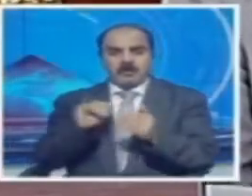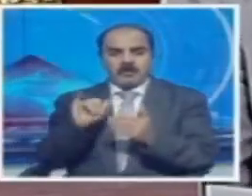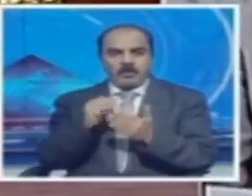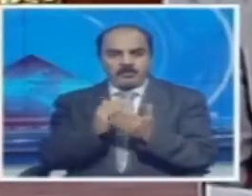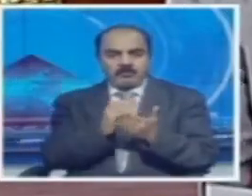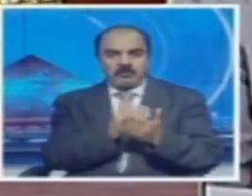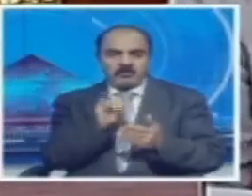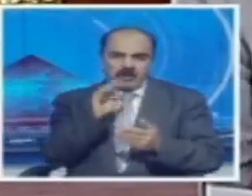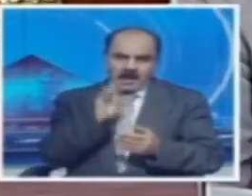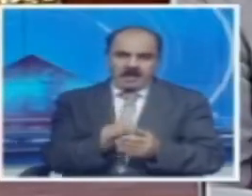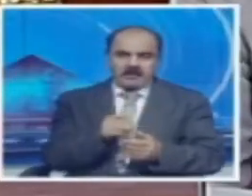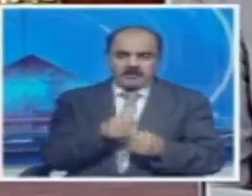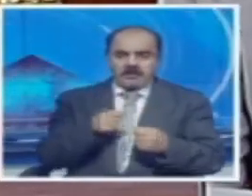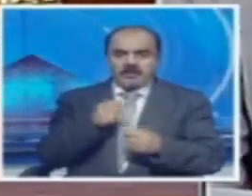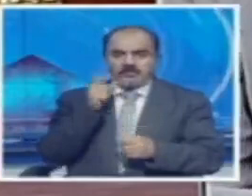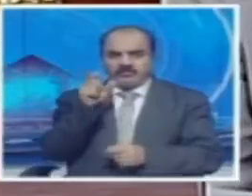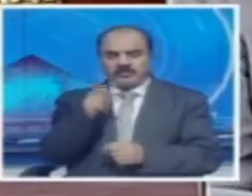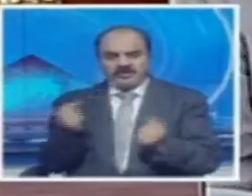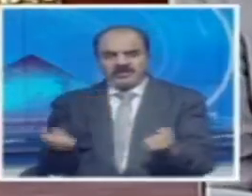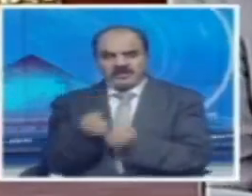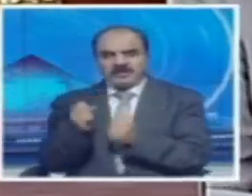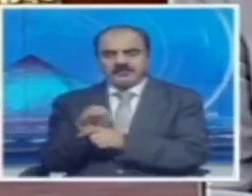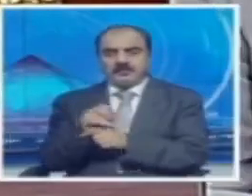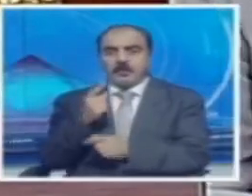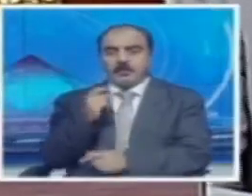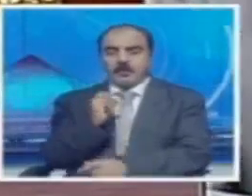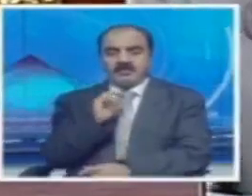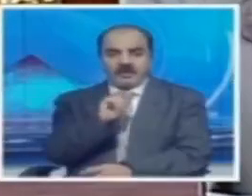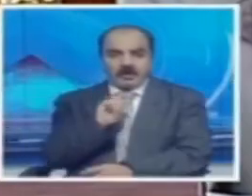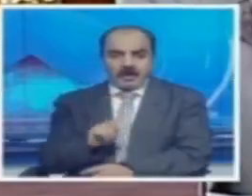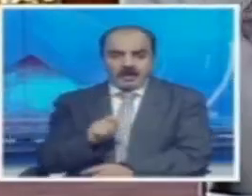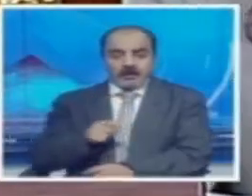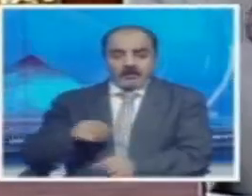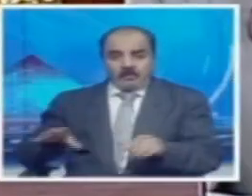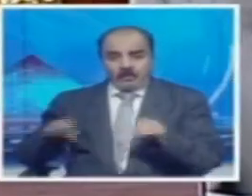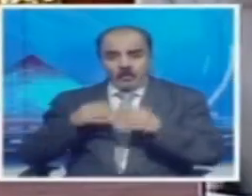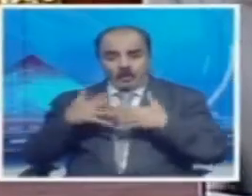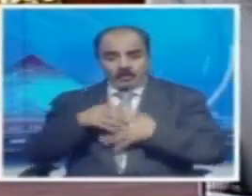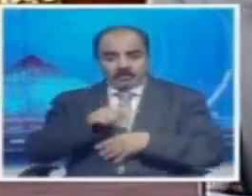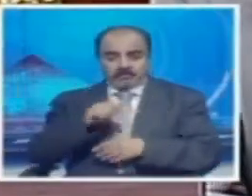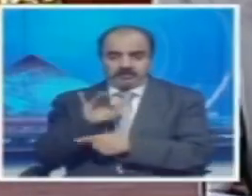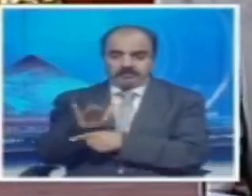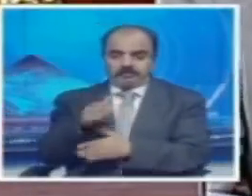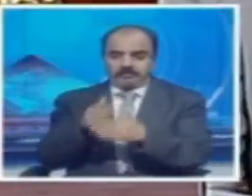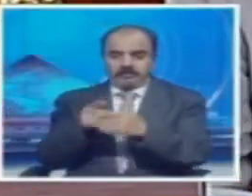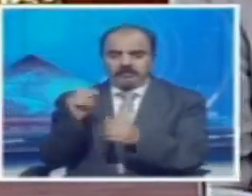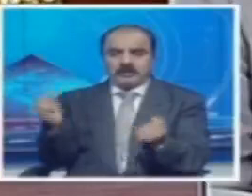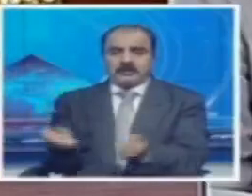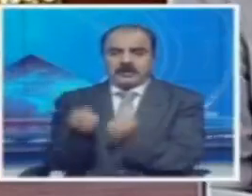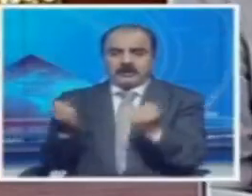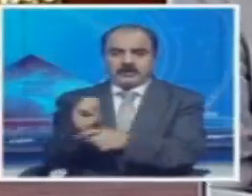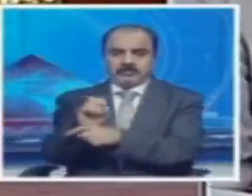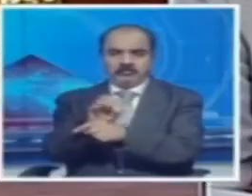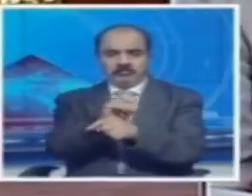اهتمام خاص بتكثيف الاستثمار في البشر بتوجيه نسبة 51% من الاستثمارات الحكومية لمجالات بناء الإنسان